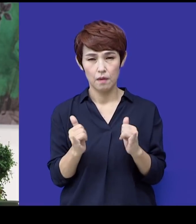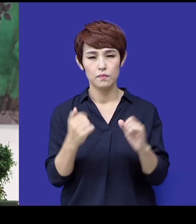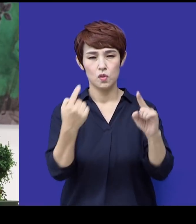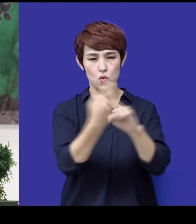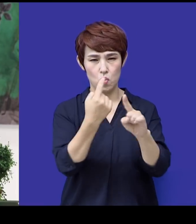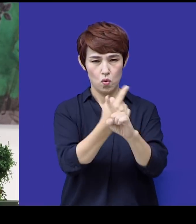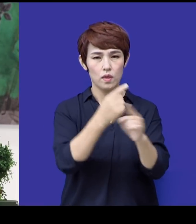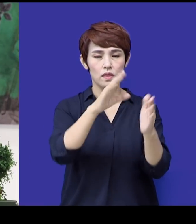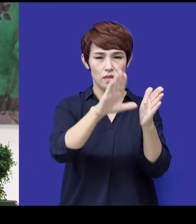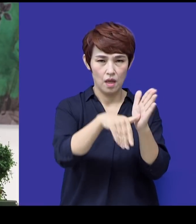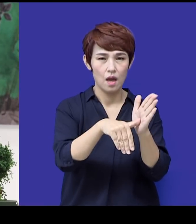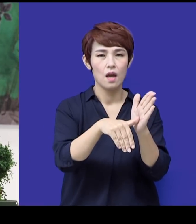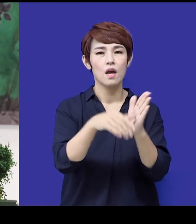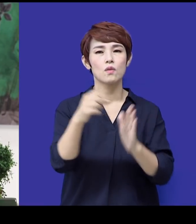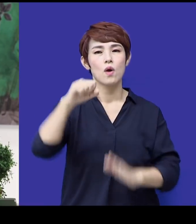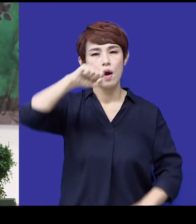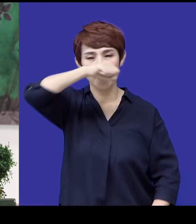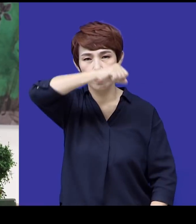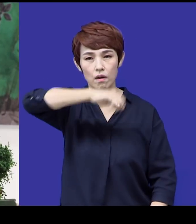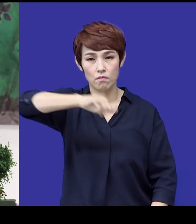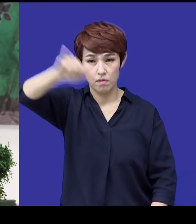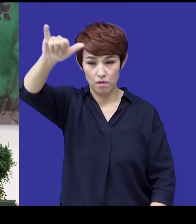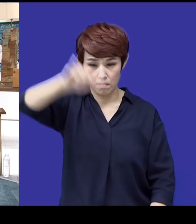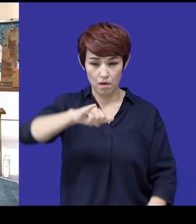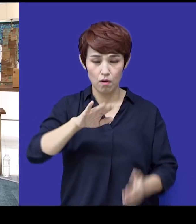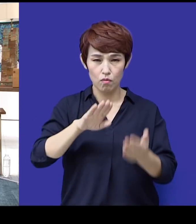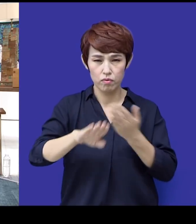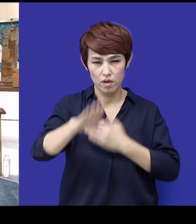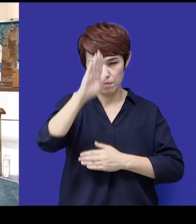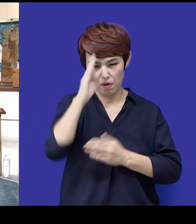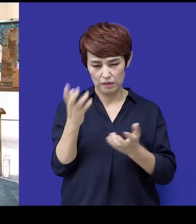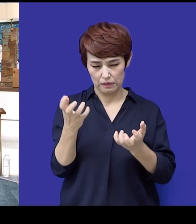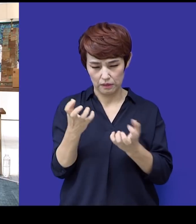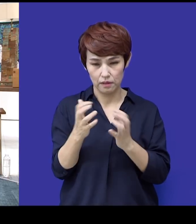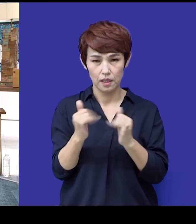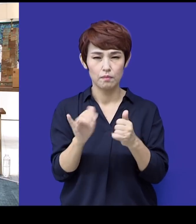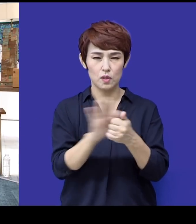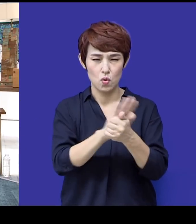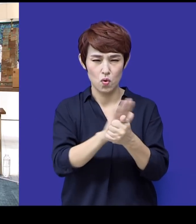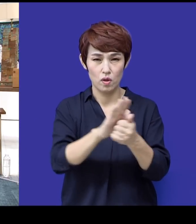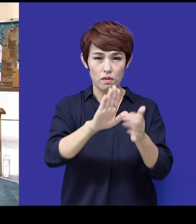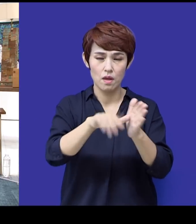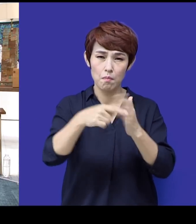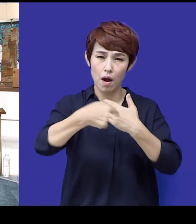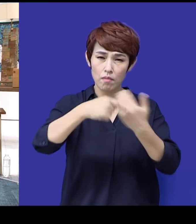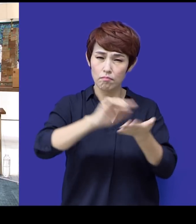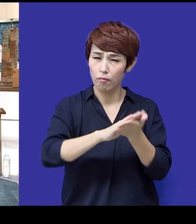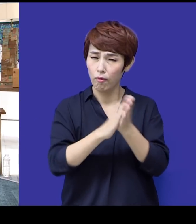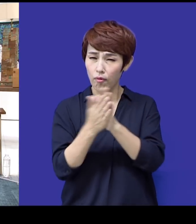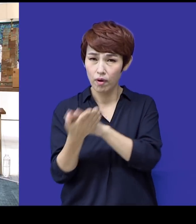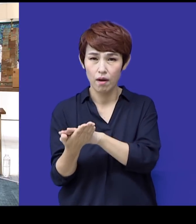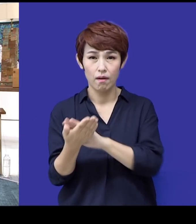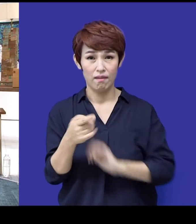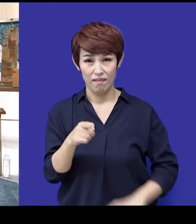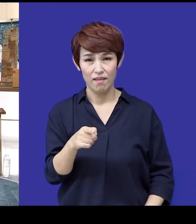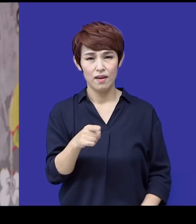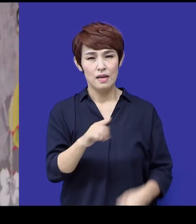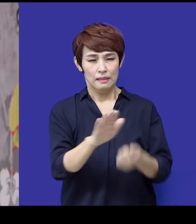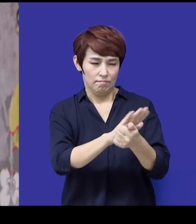돌아와서 치료하셨을 때는 좀 마음이 많이 변화가 있으셨을 것 같은데 극진하게 그렇게 치료를 해서 감동받은 환자도